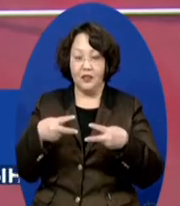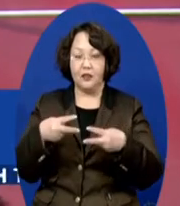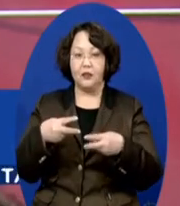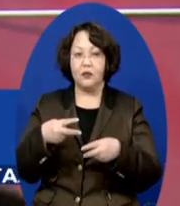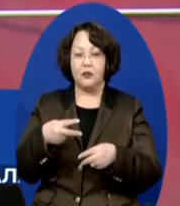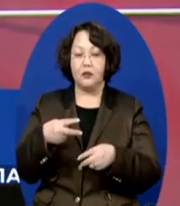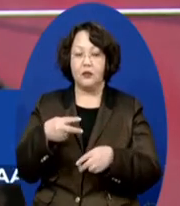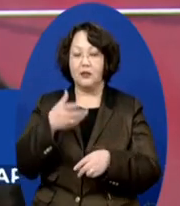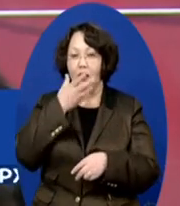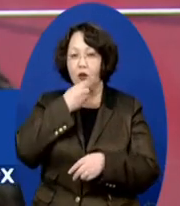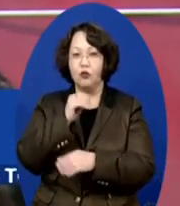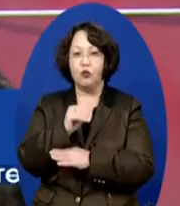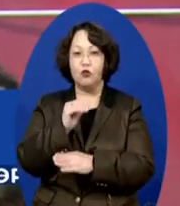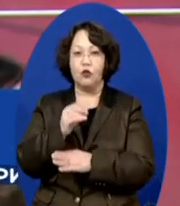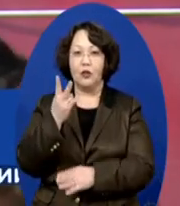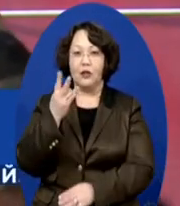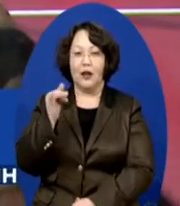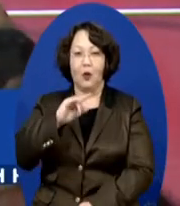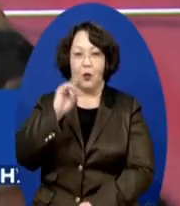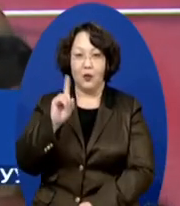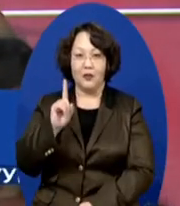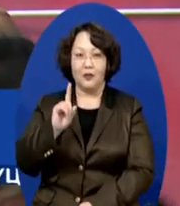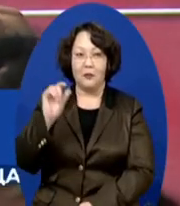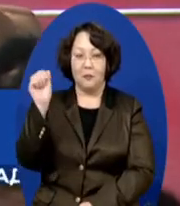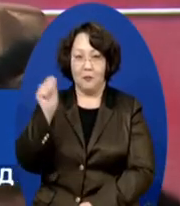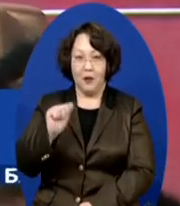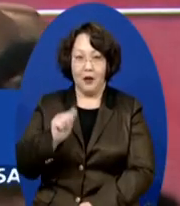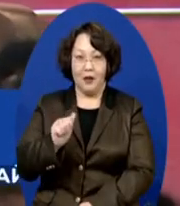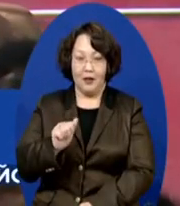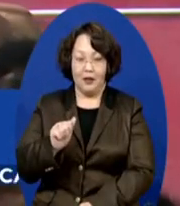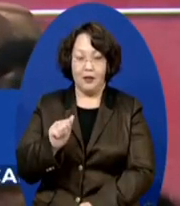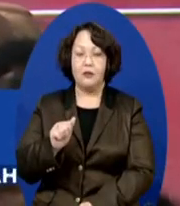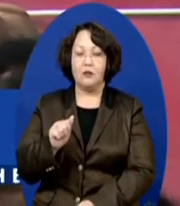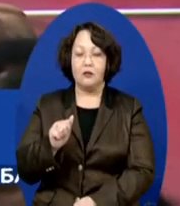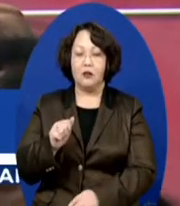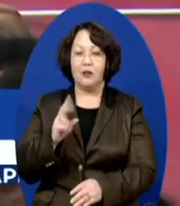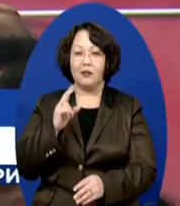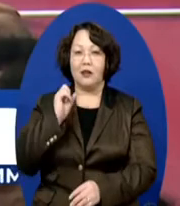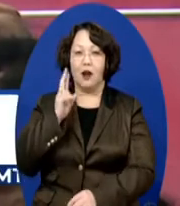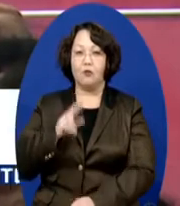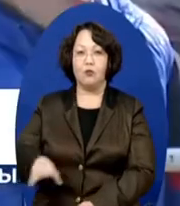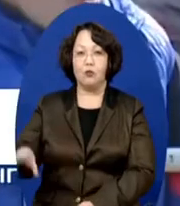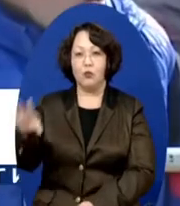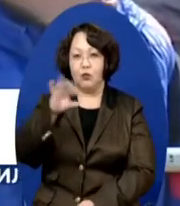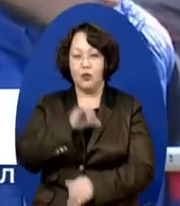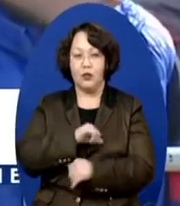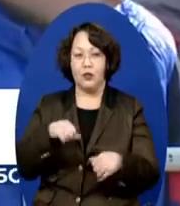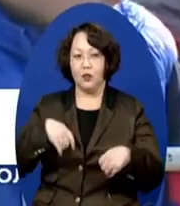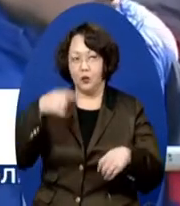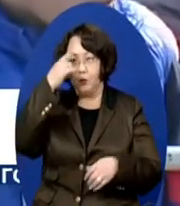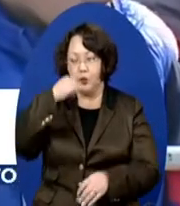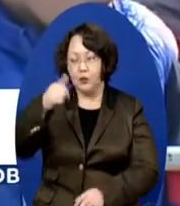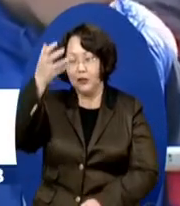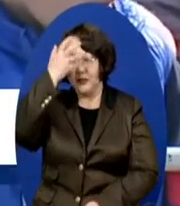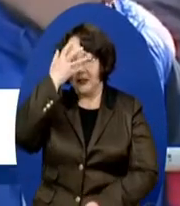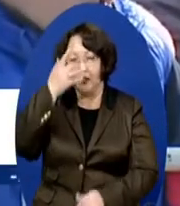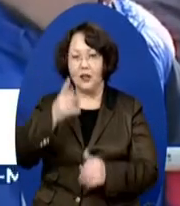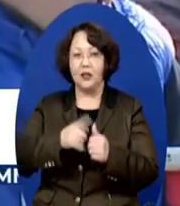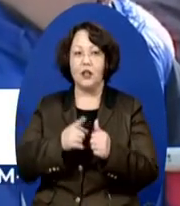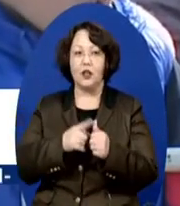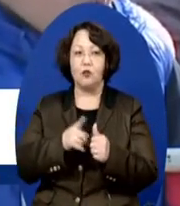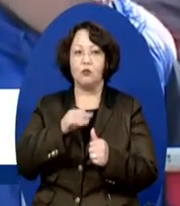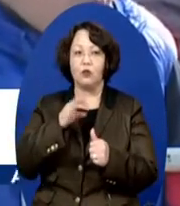бэлгшээн Наврызын баярын мэндийг нийт Казах түмэнд Монгол улсын засгийн газрын нэрийн өмнөөс